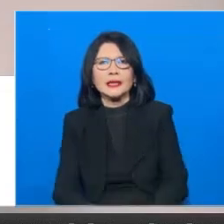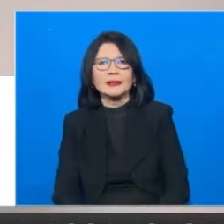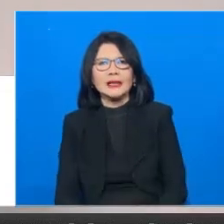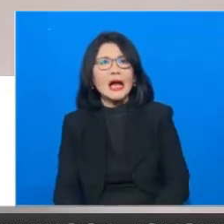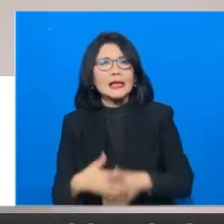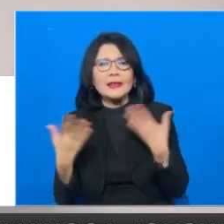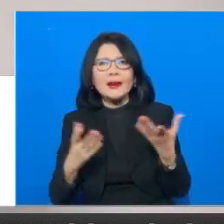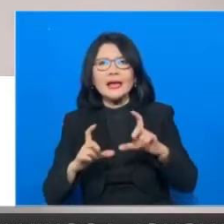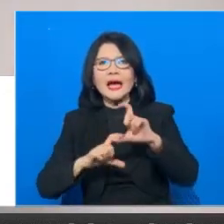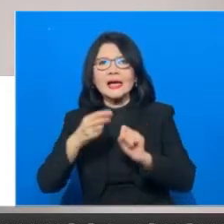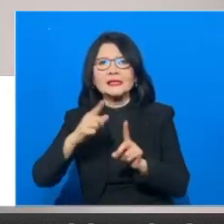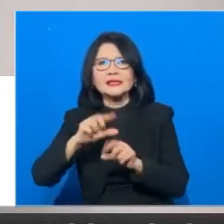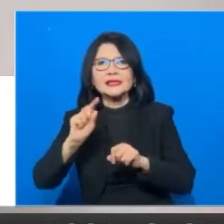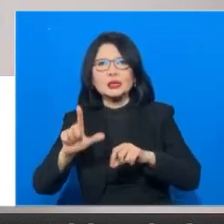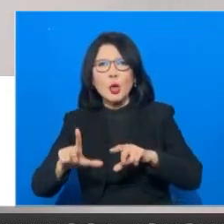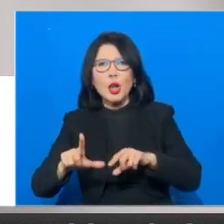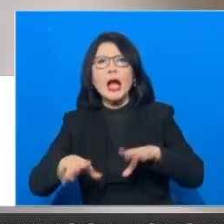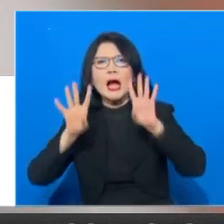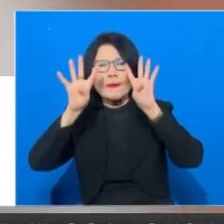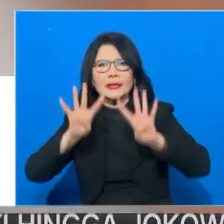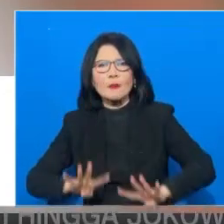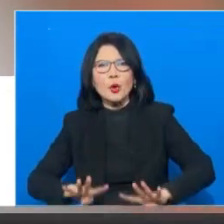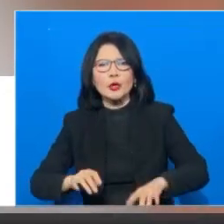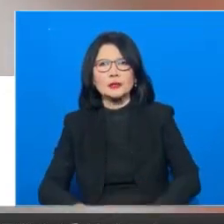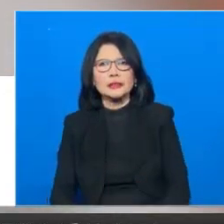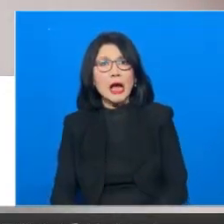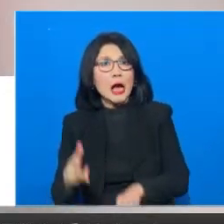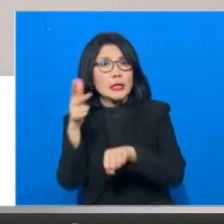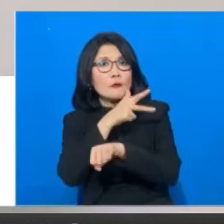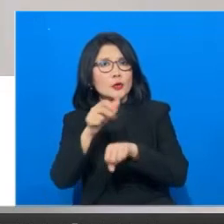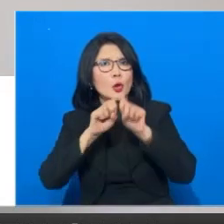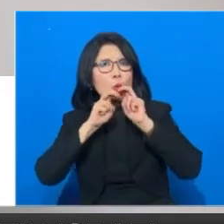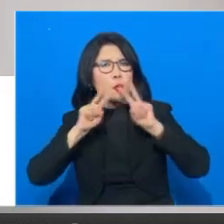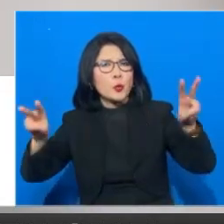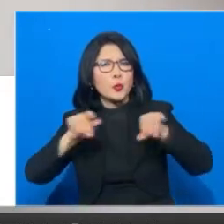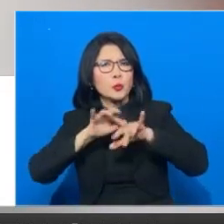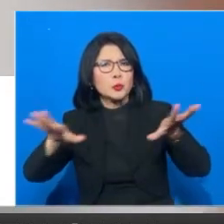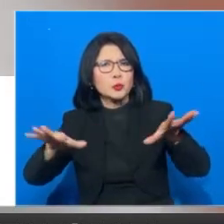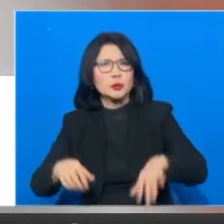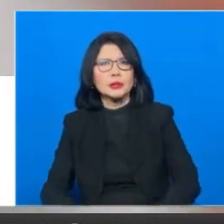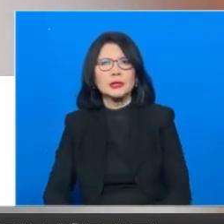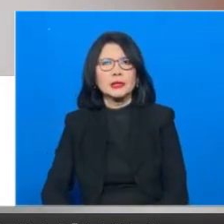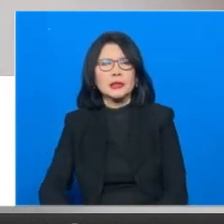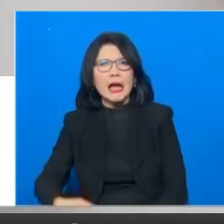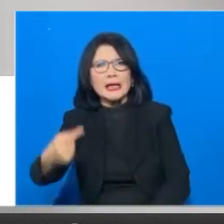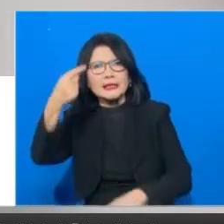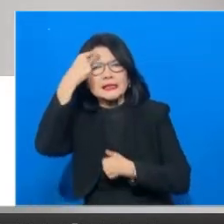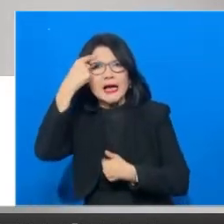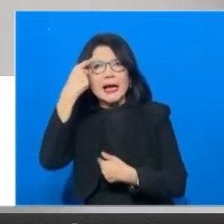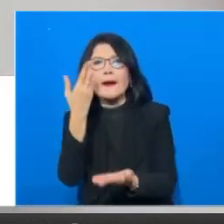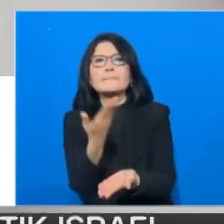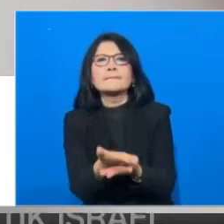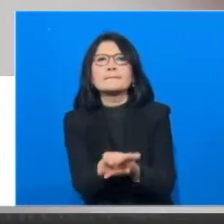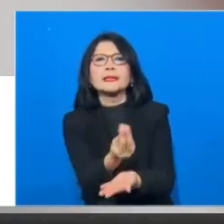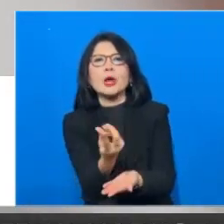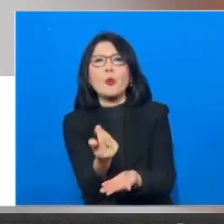Kecamatan Sentul, Kabupaten Bogor, Jawa Barat. Dalam video yang beredar luas di media sosial, terduga pelaku terlihat sedang meminta